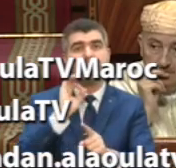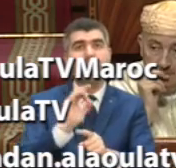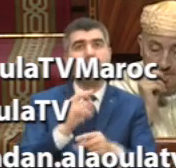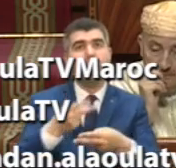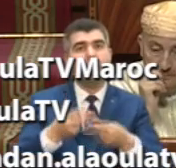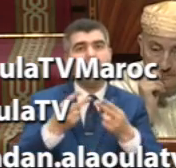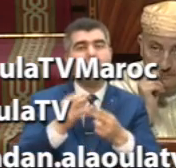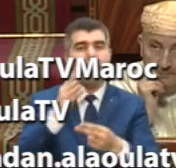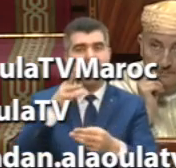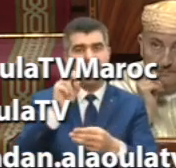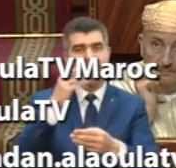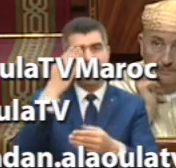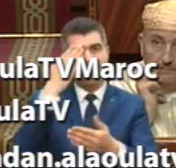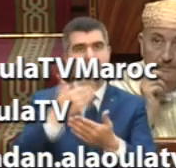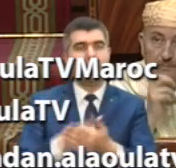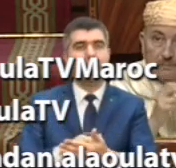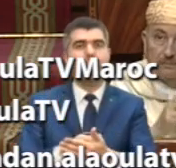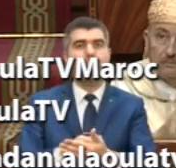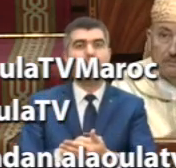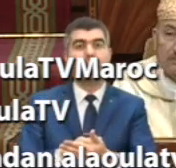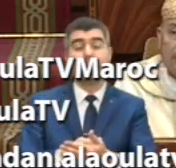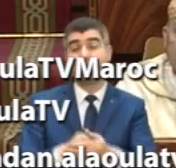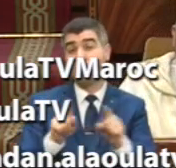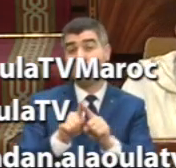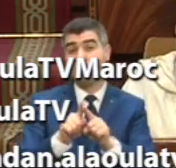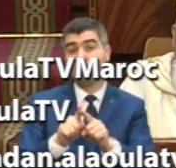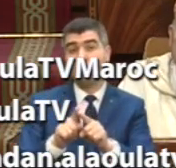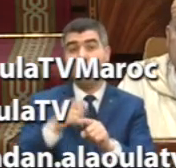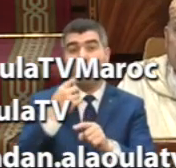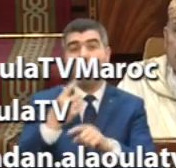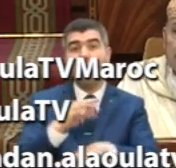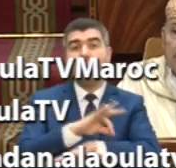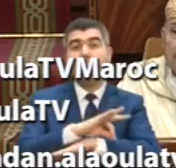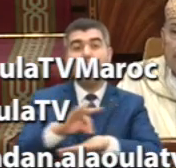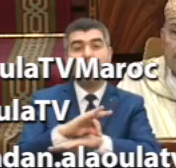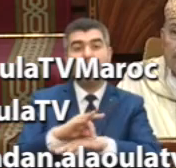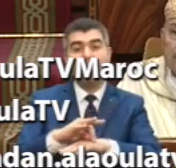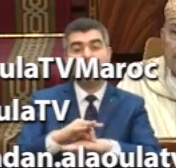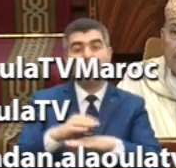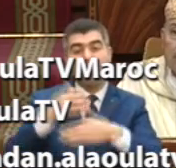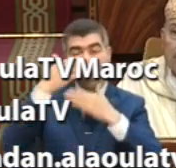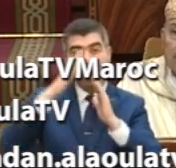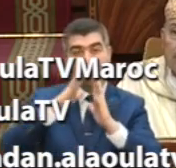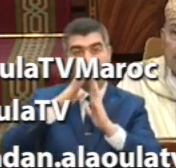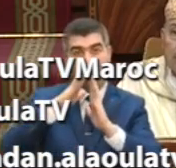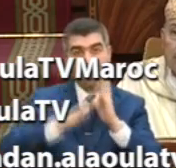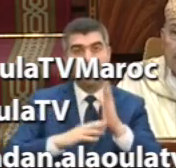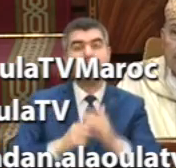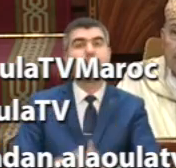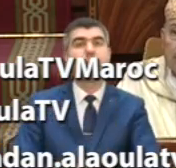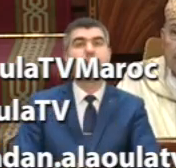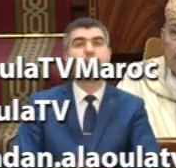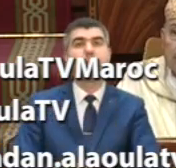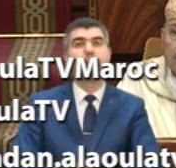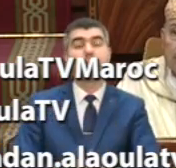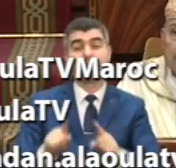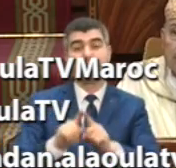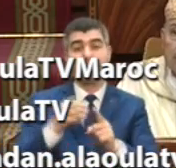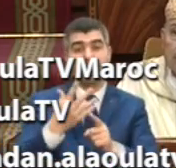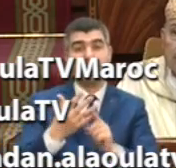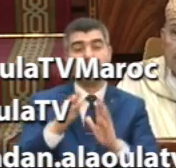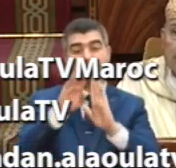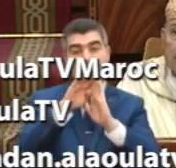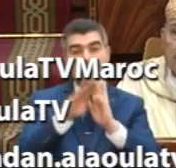فيكم، ولكن من خلال الممارسات اليوم في الإدارة المغربية كيتبين بالملموس أنه اللجان